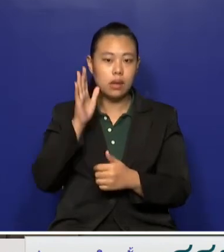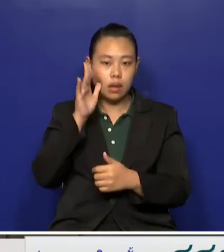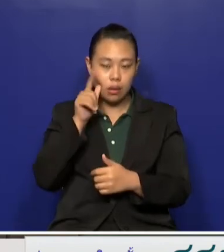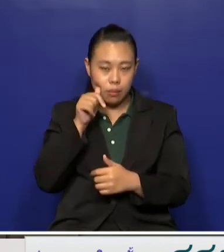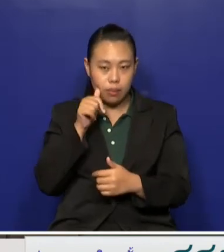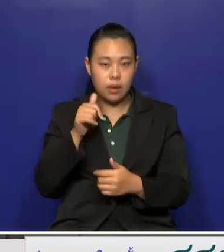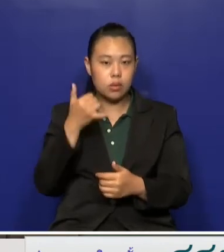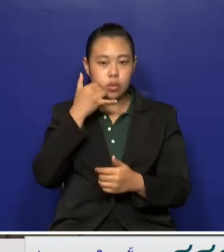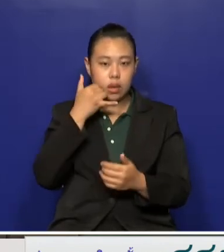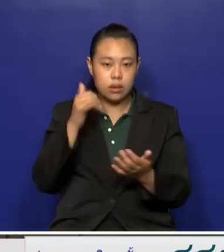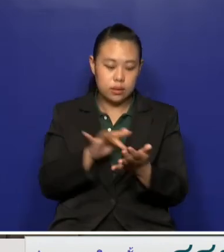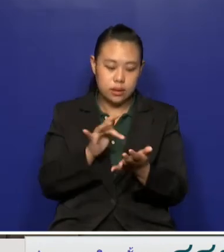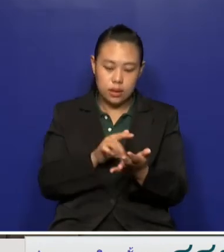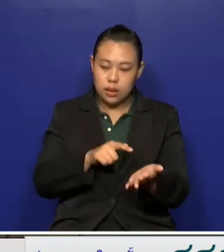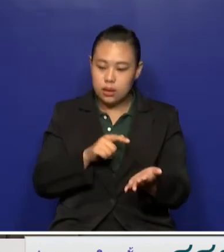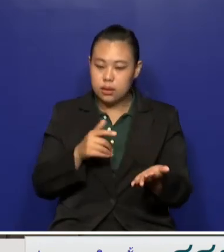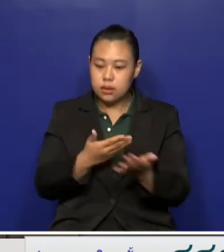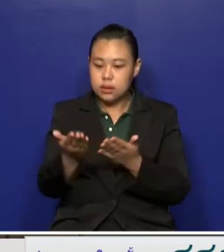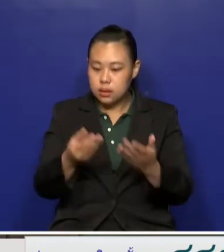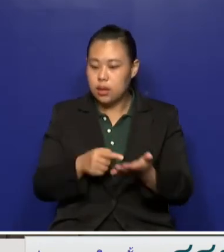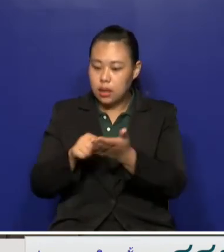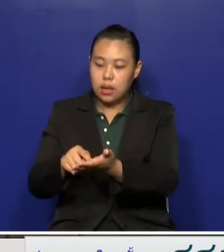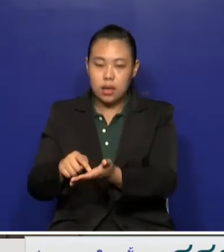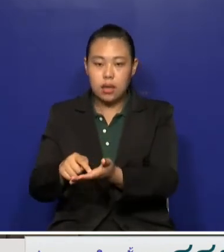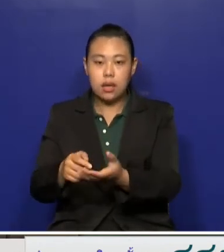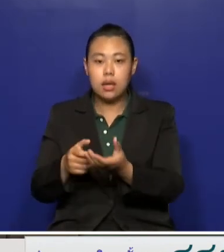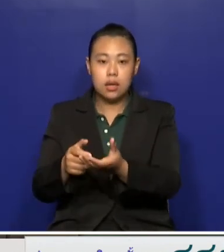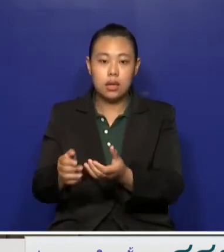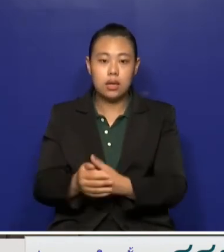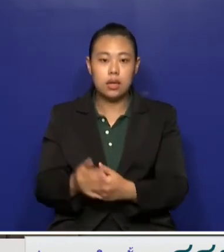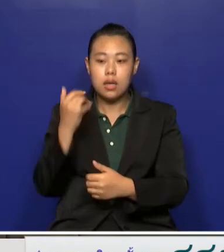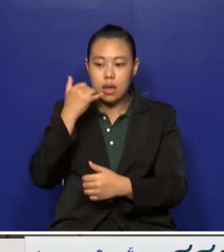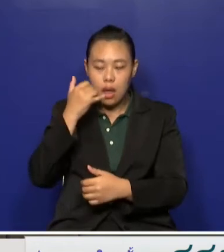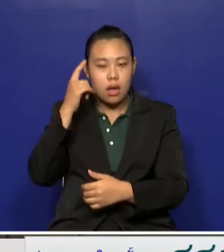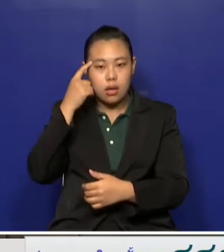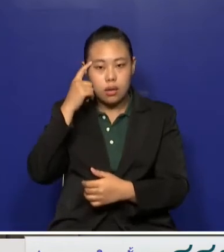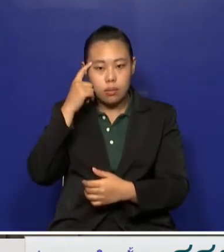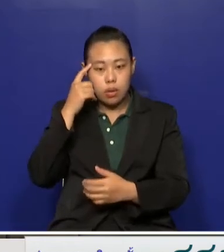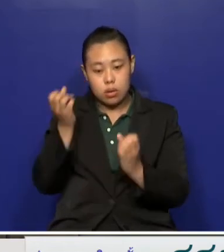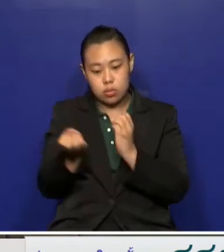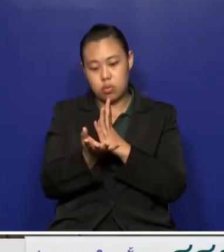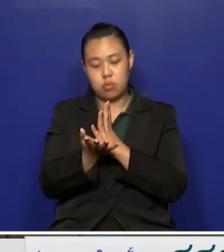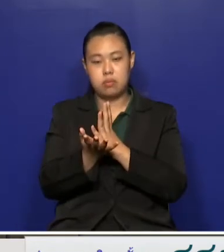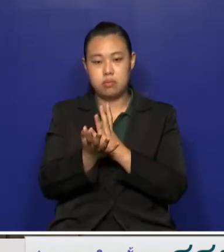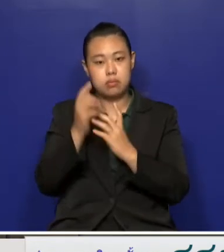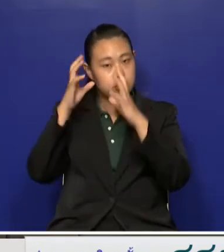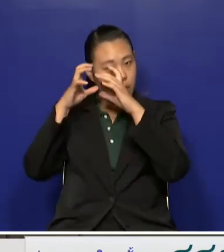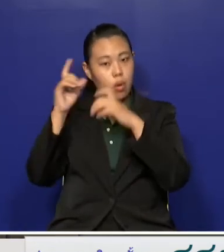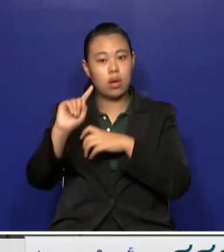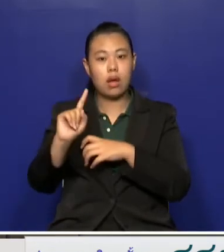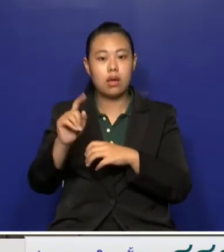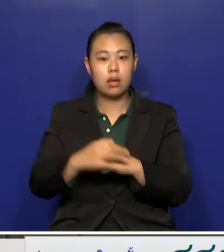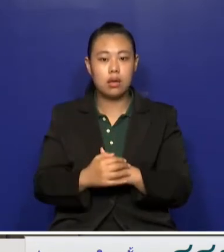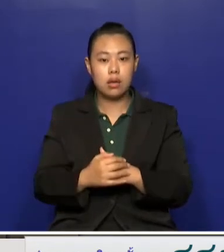ปให้เนี่ยยายก็ไม่รู้ว่ามันมีผลต่อเด็กยังไงก็ให้เด็กเขาเล่น